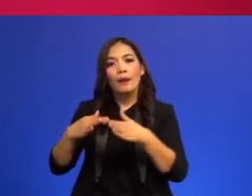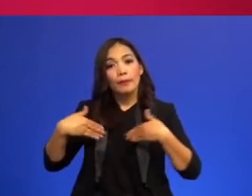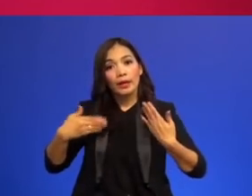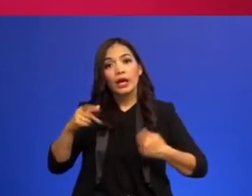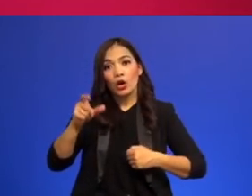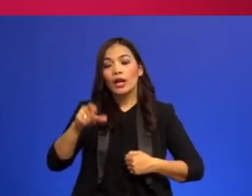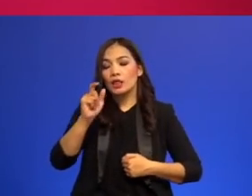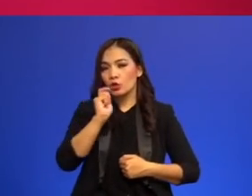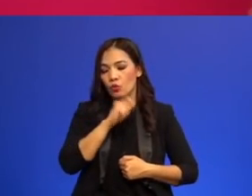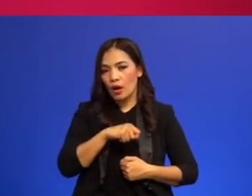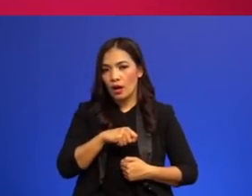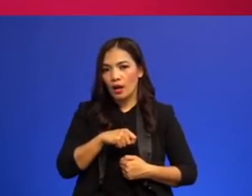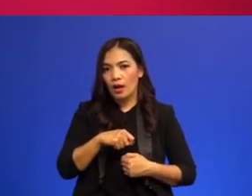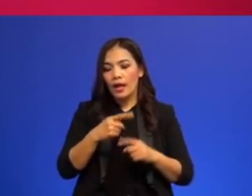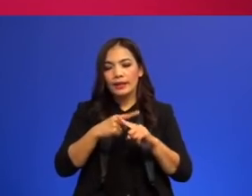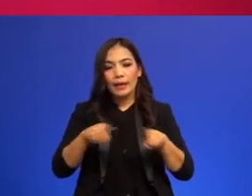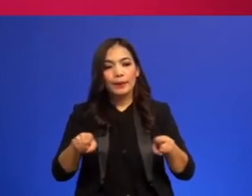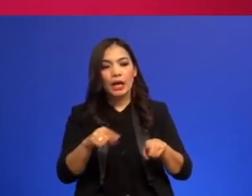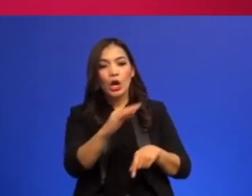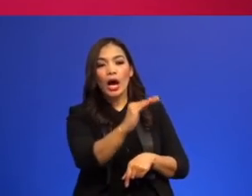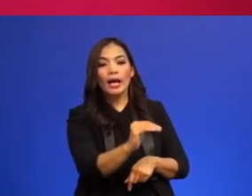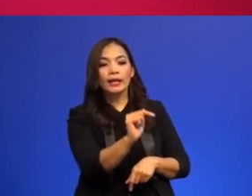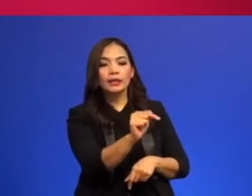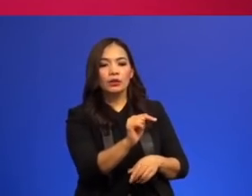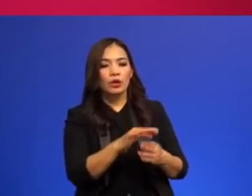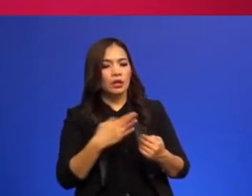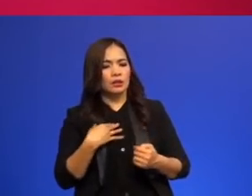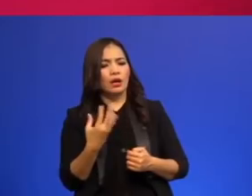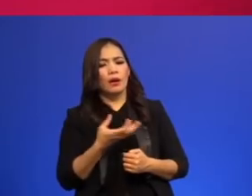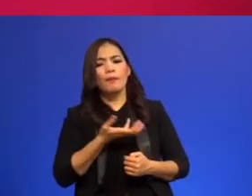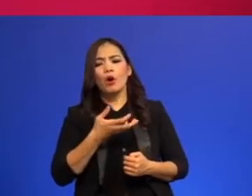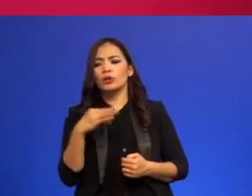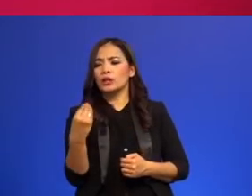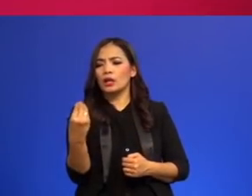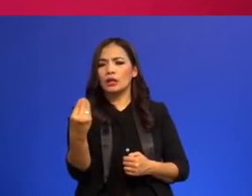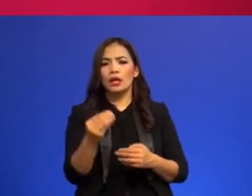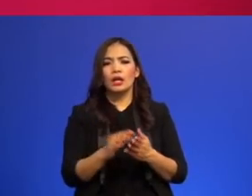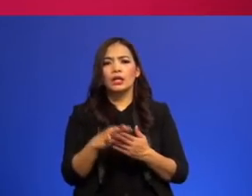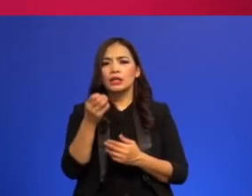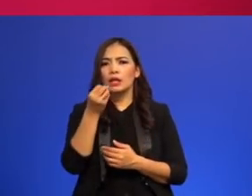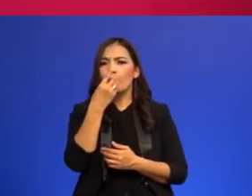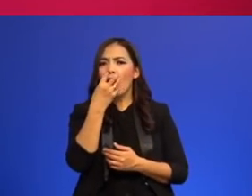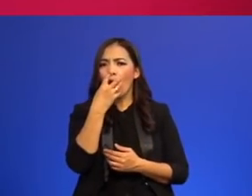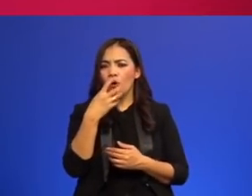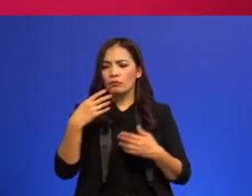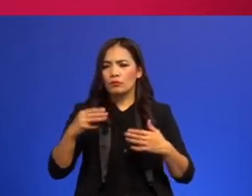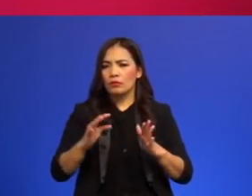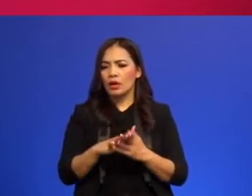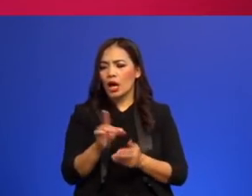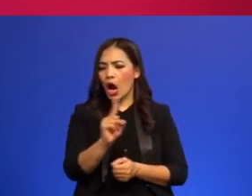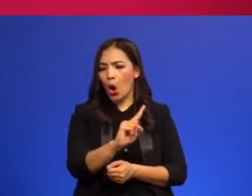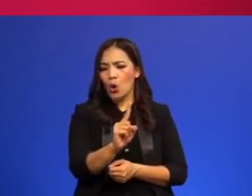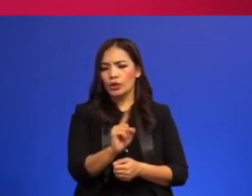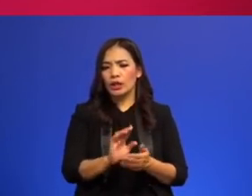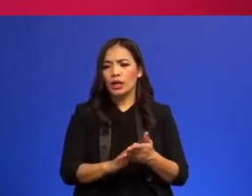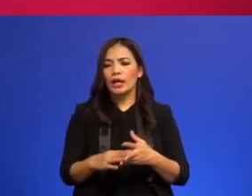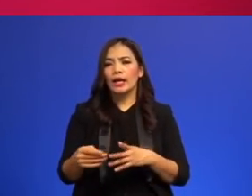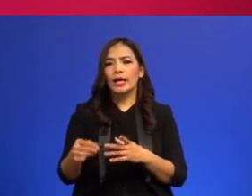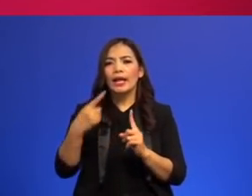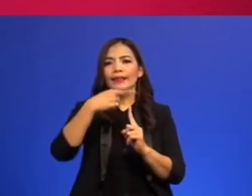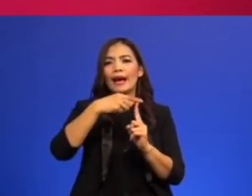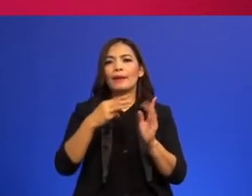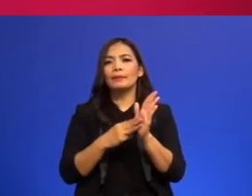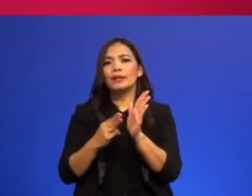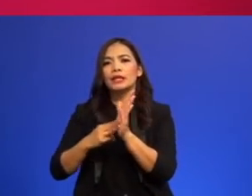Membahagiakan orang tua. Tapi kalau adik itu, saya mau jalan-jalan ke Bangkok dong, kok bantu? Enggak usah ke Bangkok, kamu ke Taman Mini